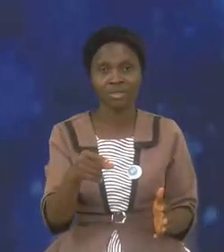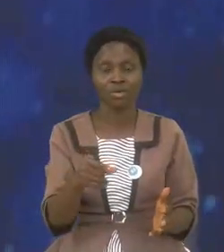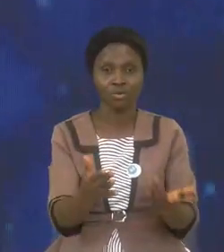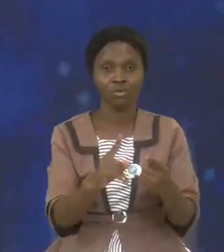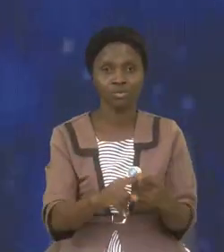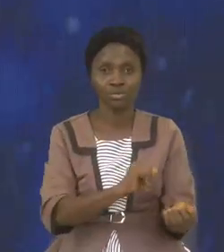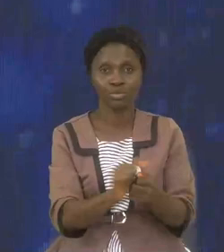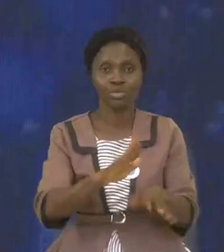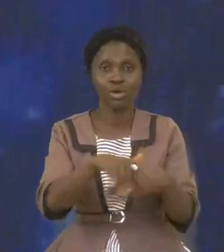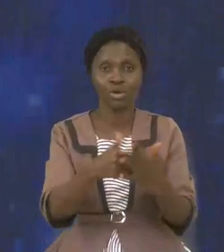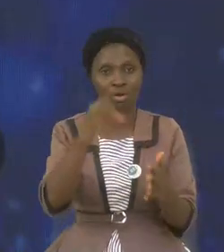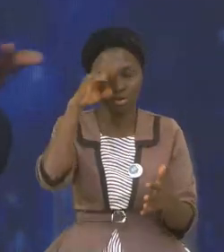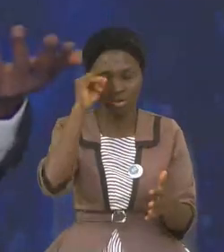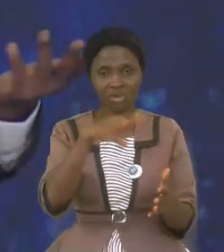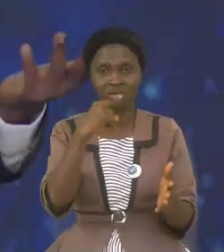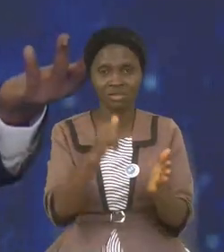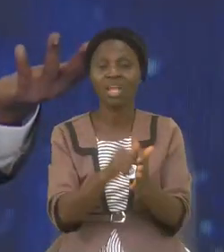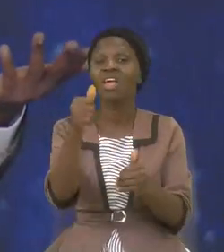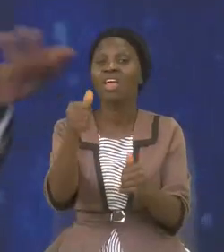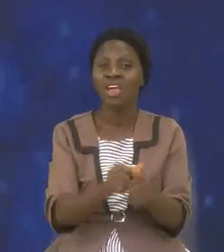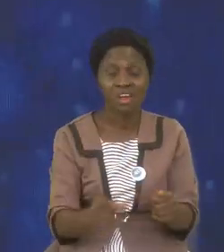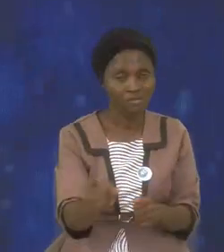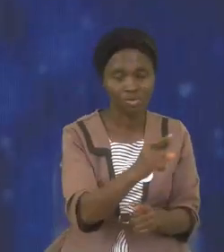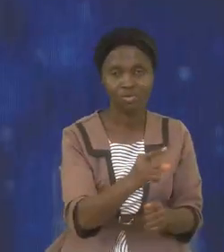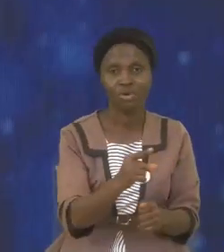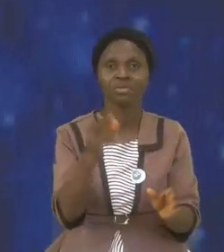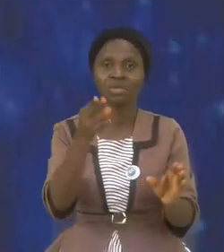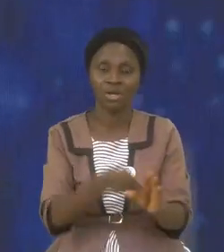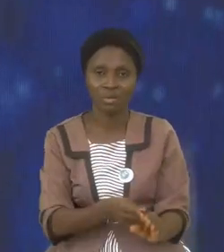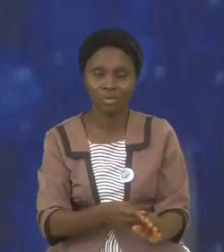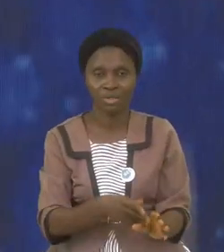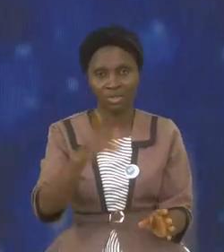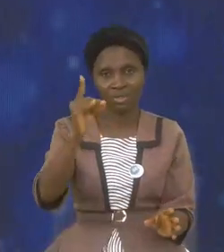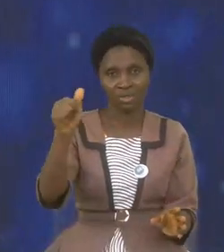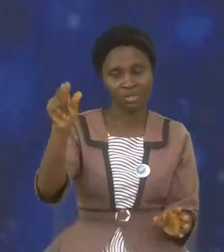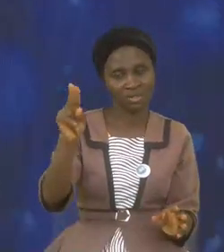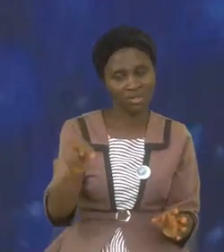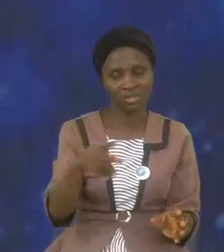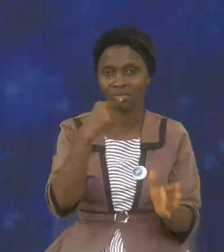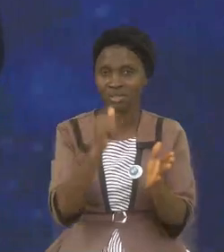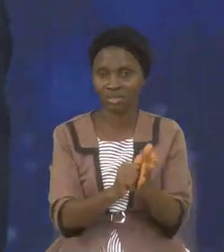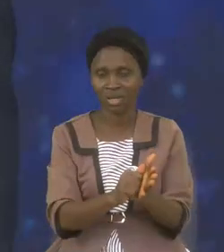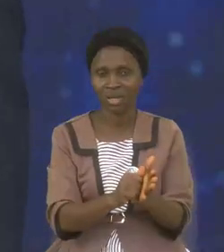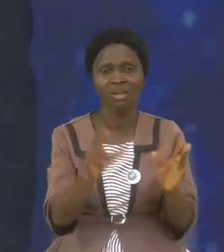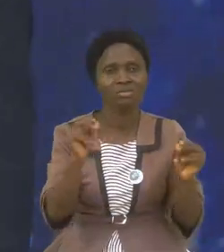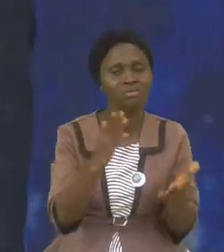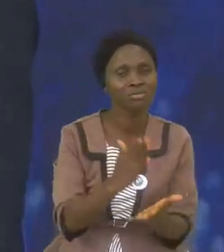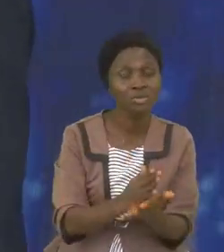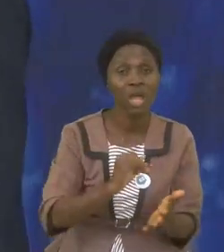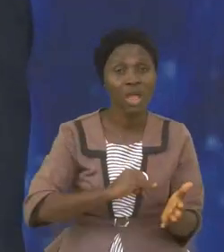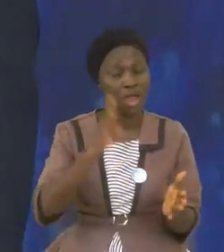décider d'exterminer tous les magiciens de tout le monde, y inclut Daniel. Mais Daniel, mais